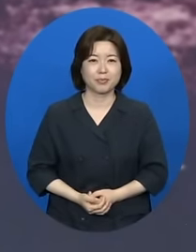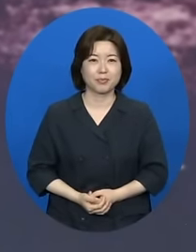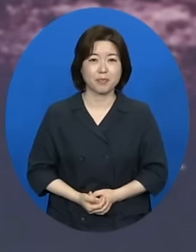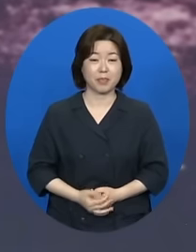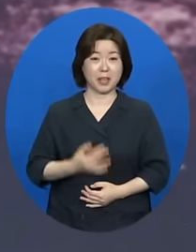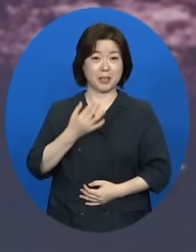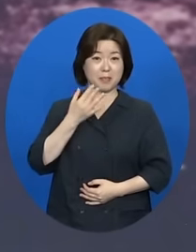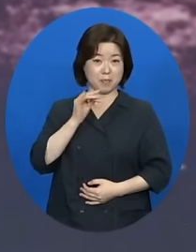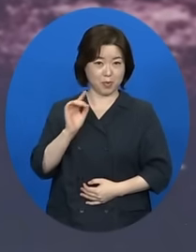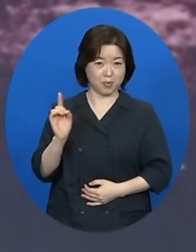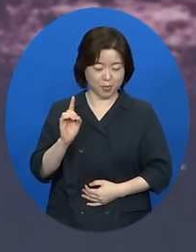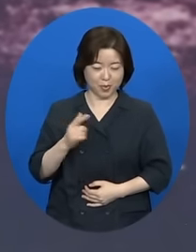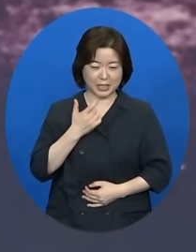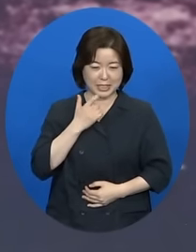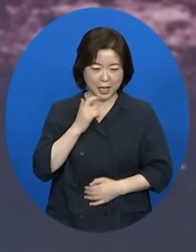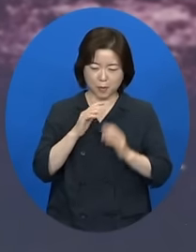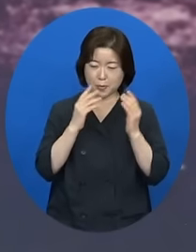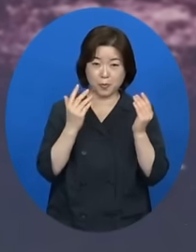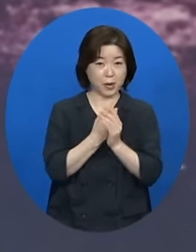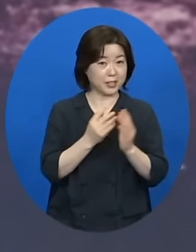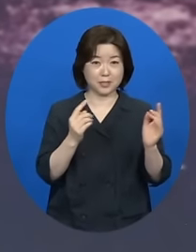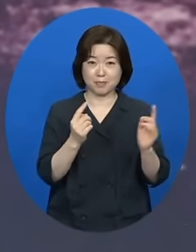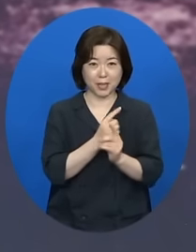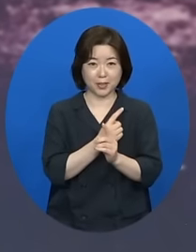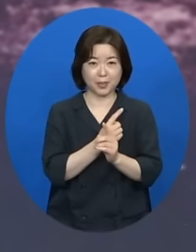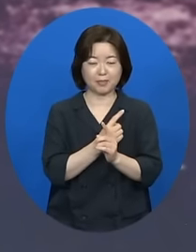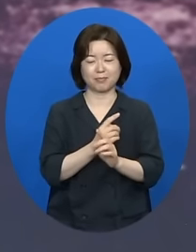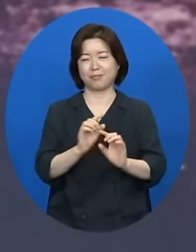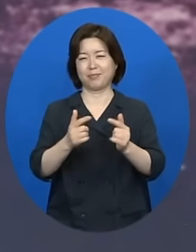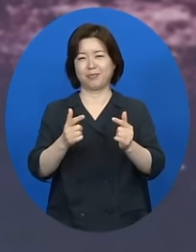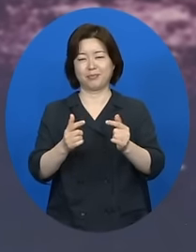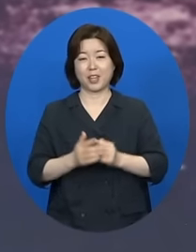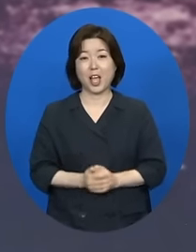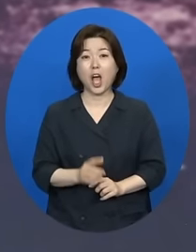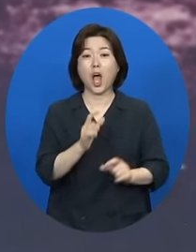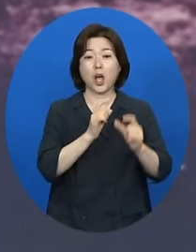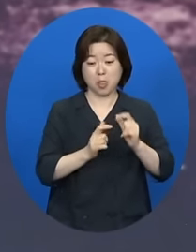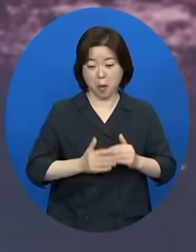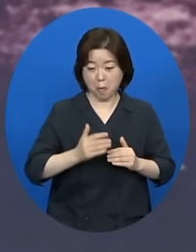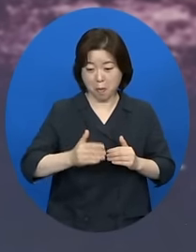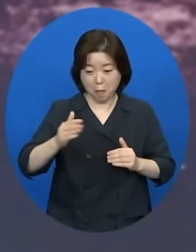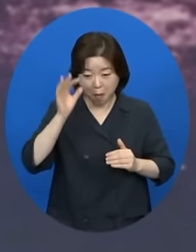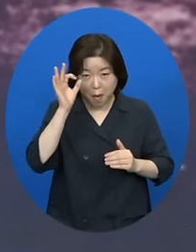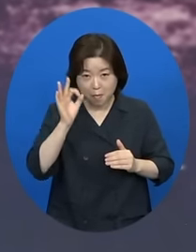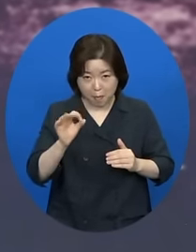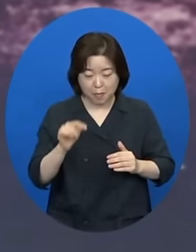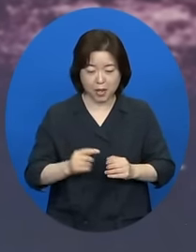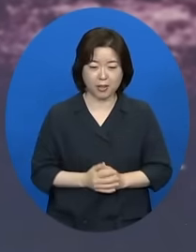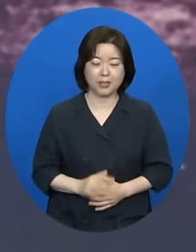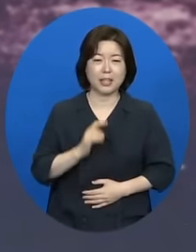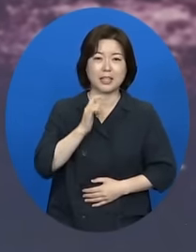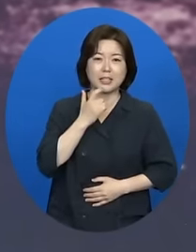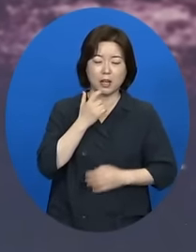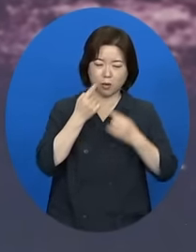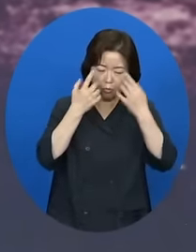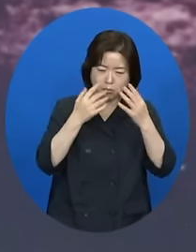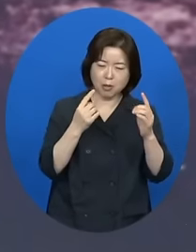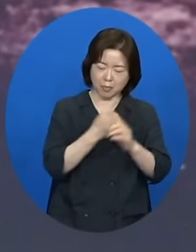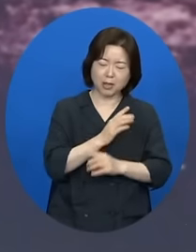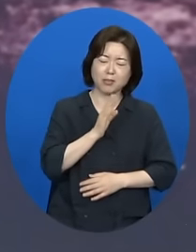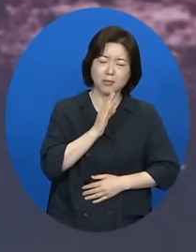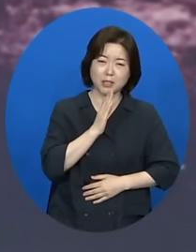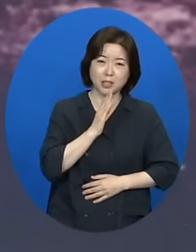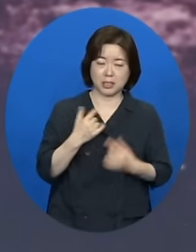물론 그렇다고 해서 야곱이 완전히 바뀌었느냐? 그렇지 않습니다. 우리가 좀 더 살펴보겠지만 야곱이 분명히 바뀌었는데